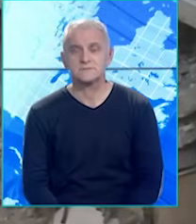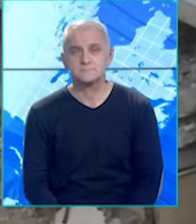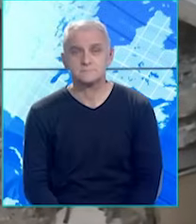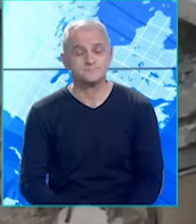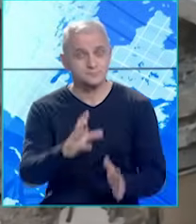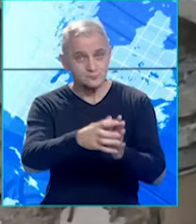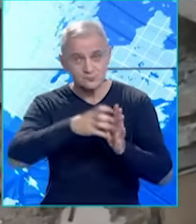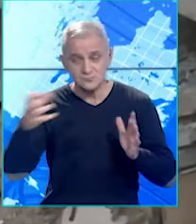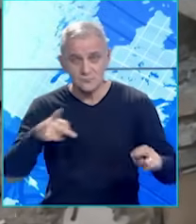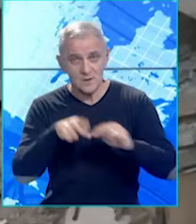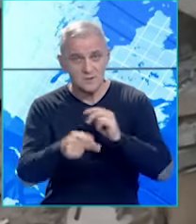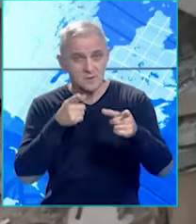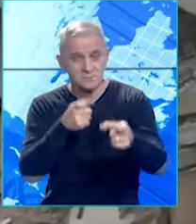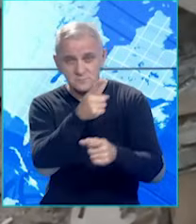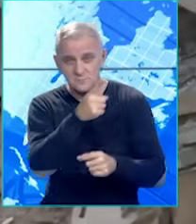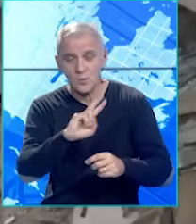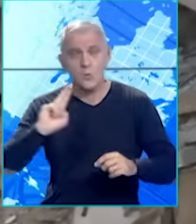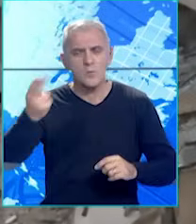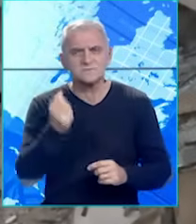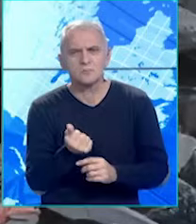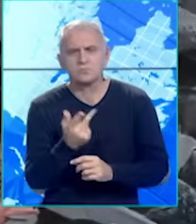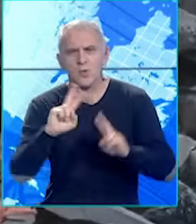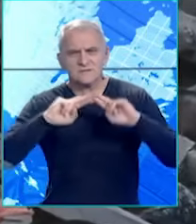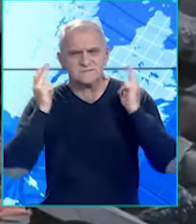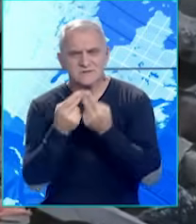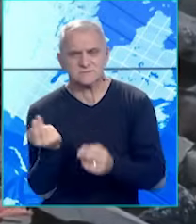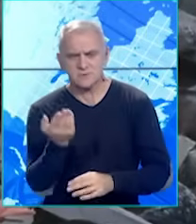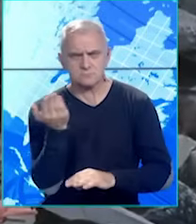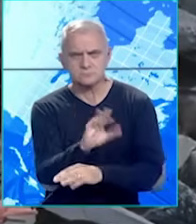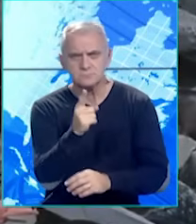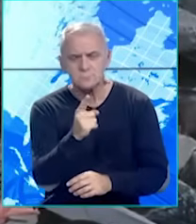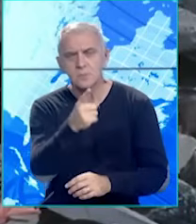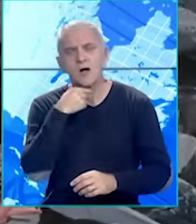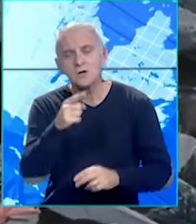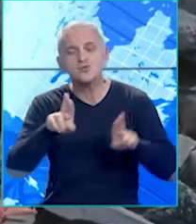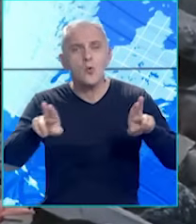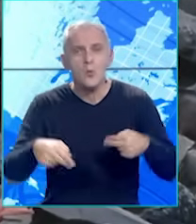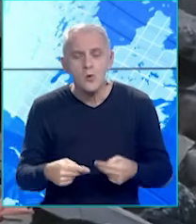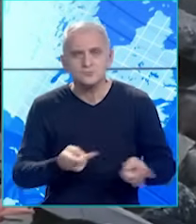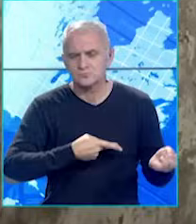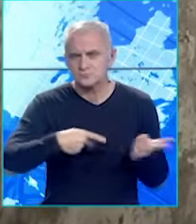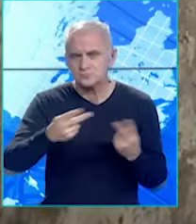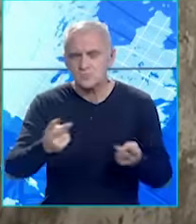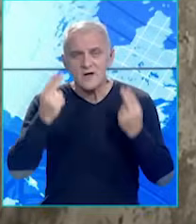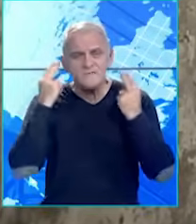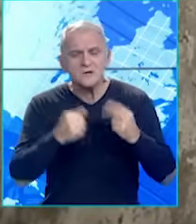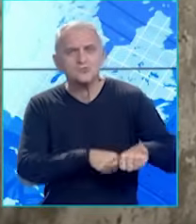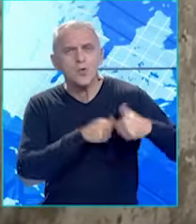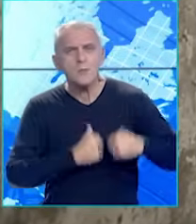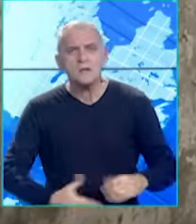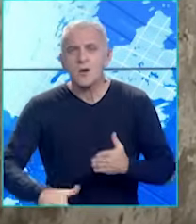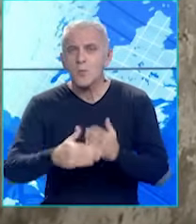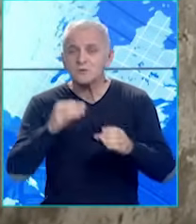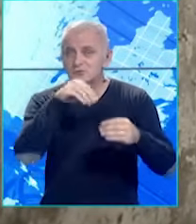Na produženje prekida vatre tokom dana pozivali su brojni svjetski zvaničnici. To bi ističu omogućilo dopremanje prijeko potrebne humanitarne